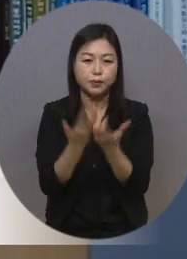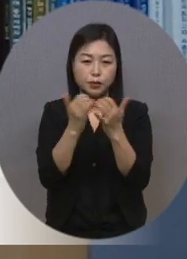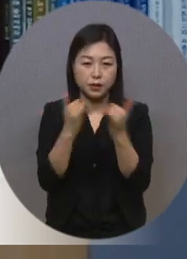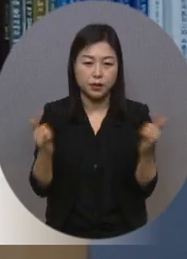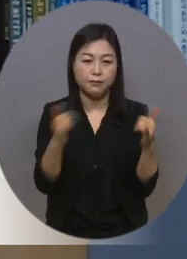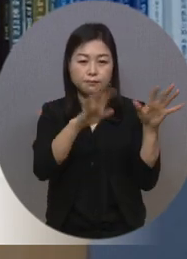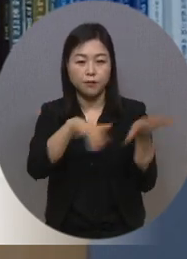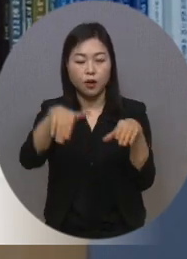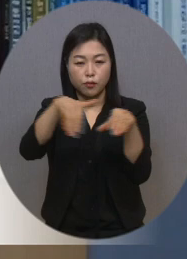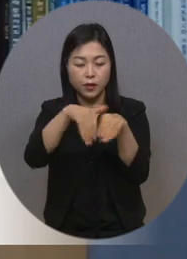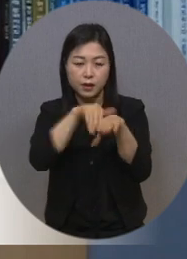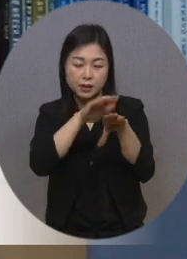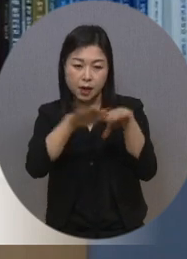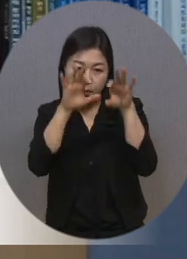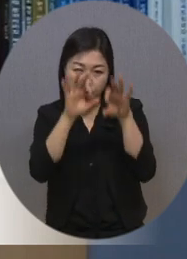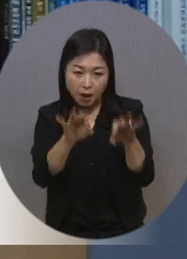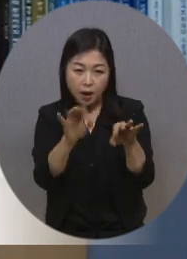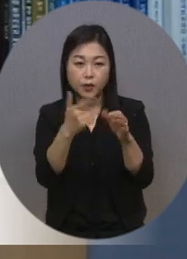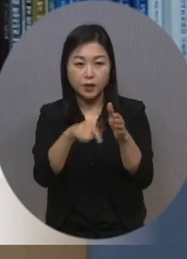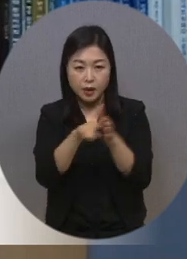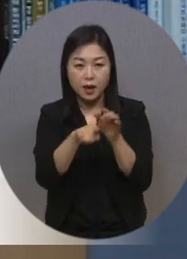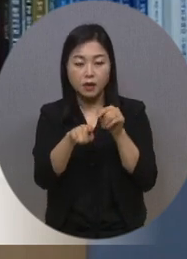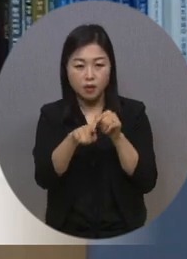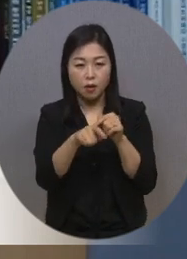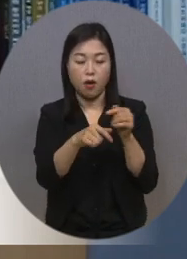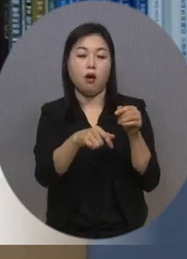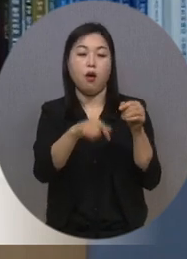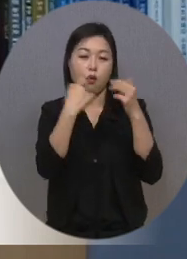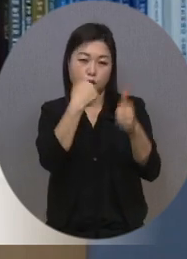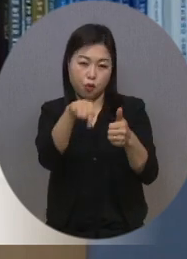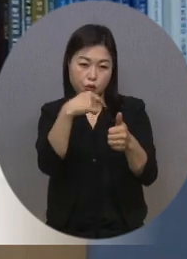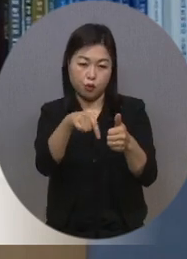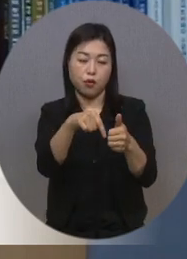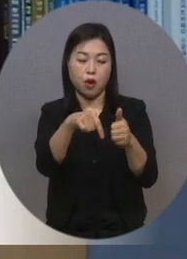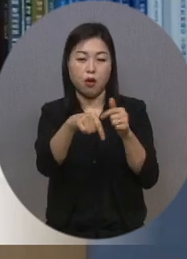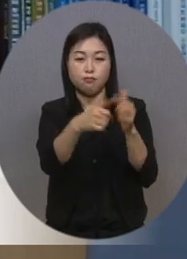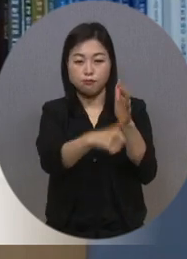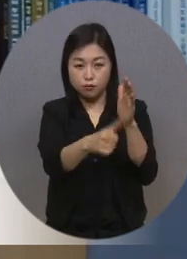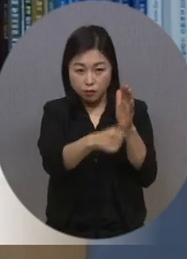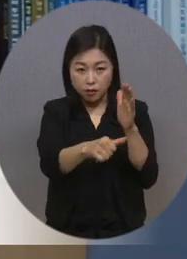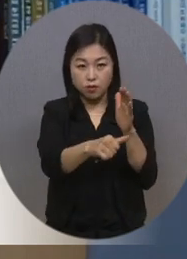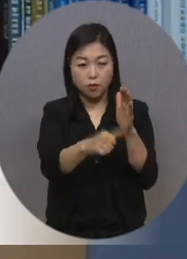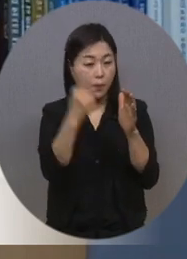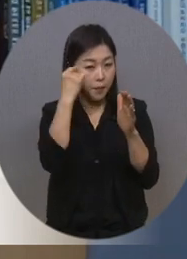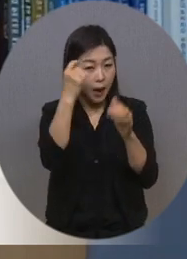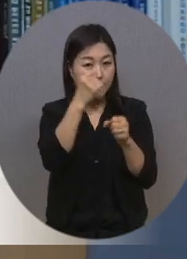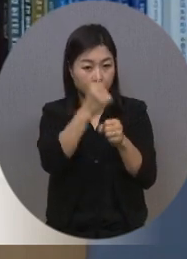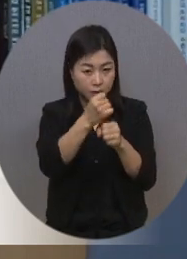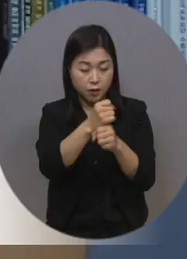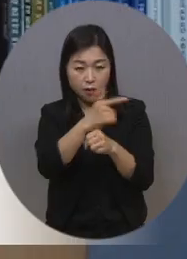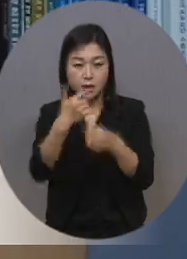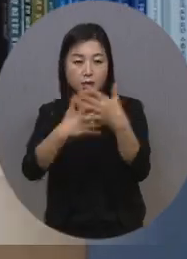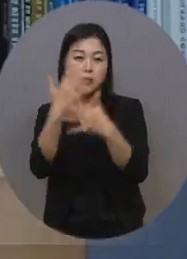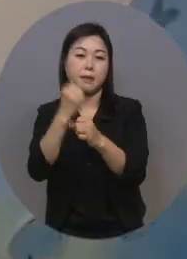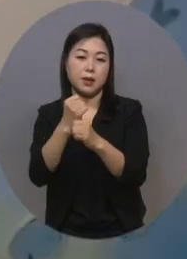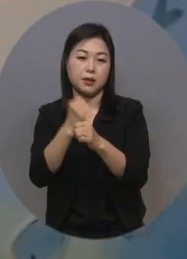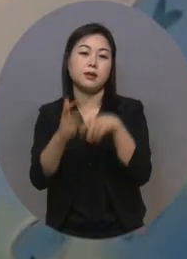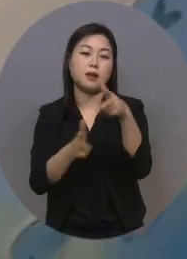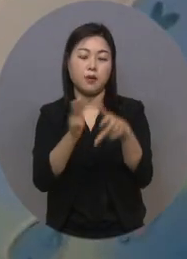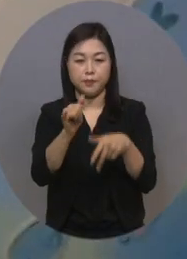잘 누리실 수 있도록 교구제 개발과 콘텐츠 개발 등 다양한 사업들을 진행을 하고 있습니다.